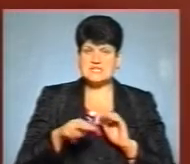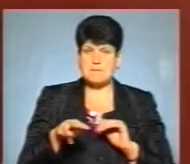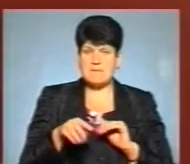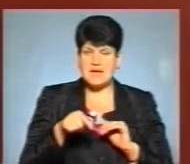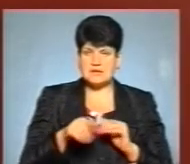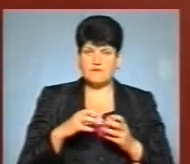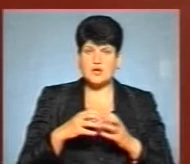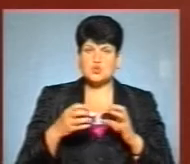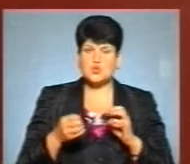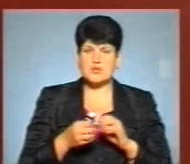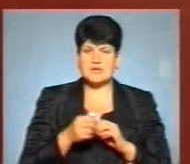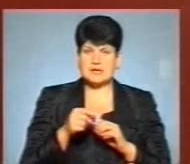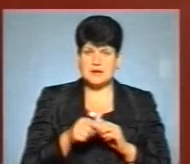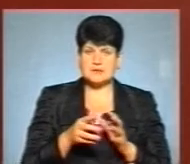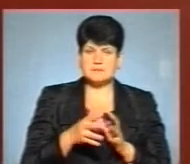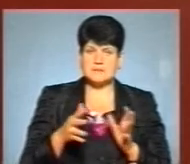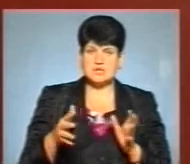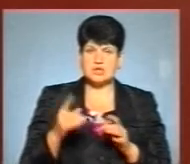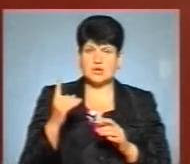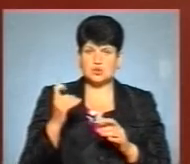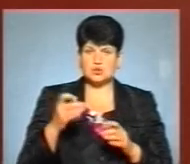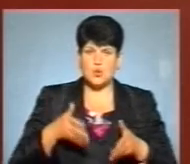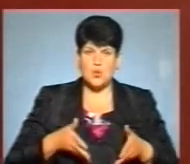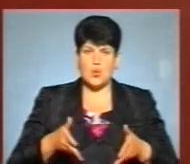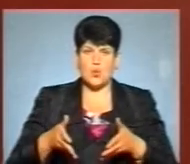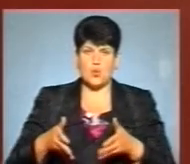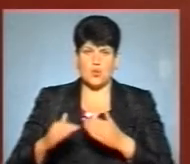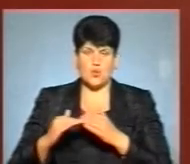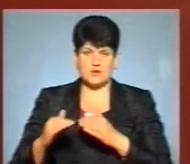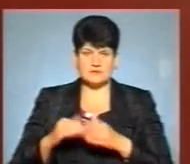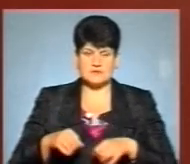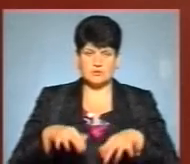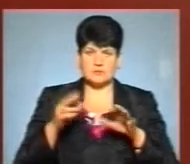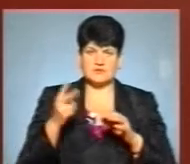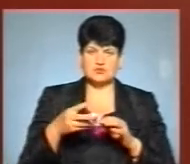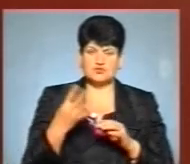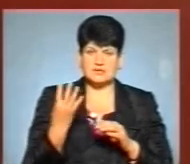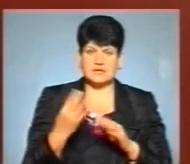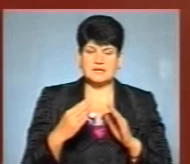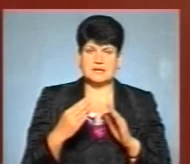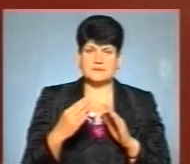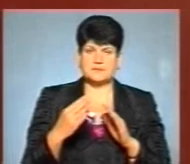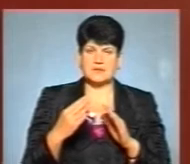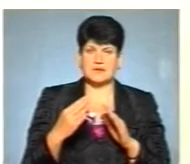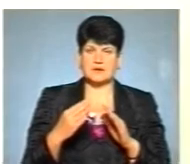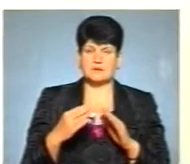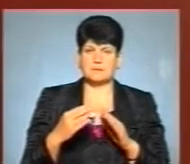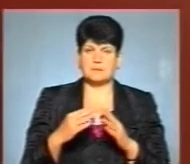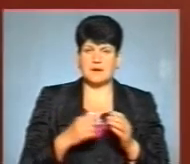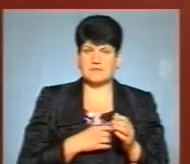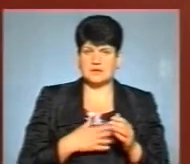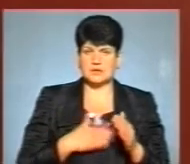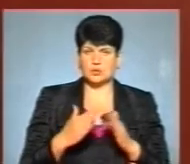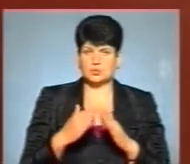в результаті понад 100 городів затоплено, 24 господарства та 8 житлових будинків. Я пропоную зараз